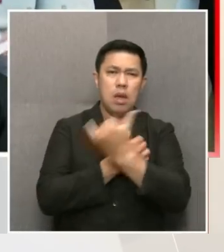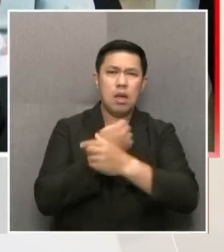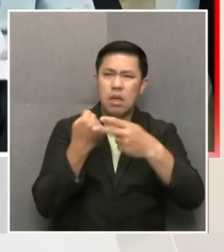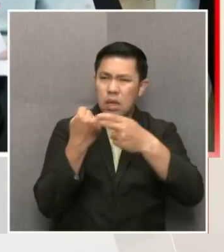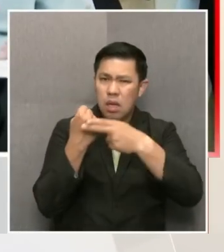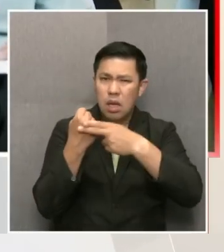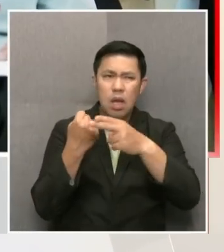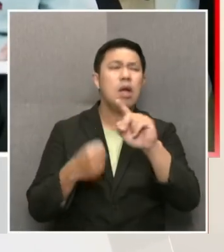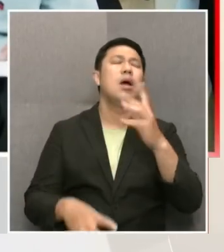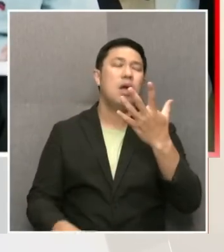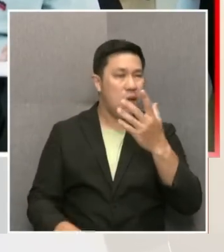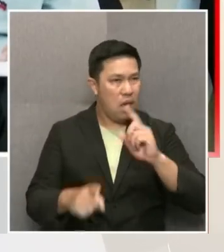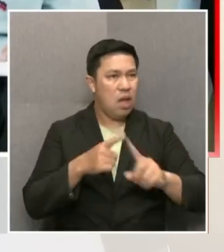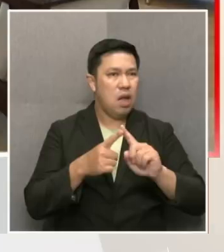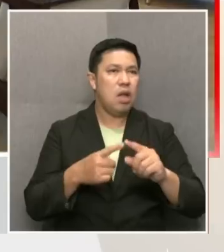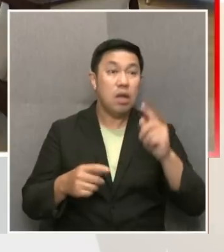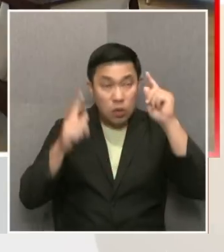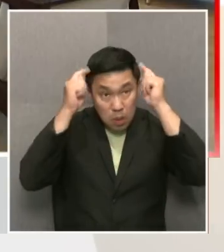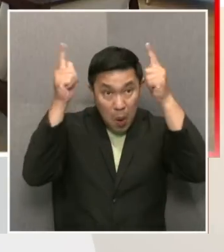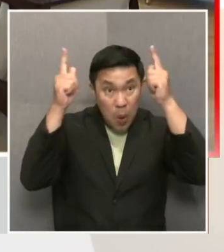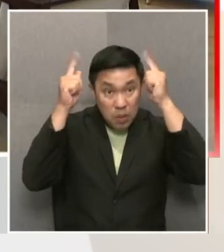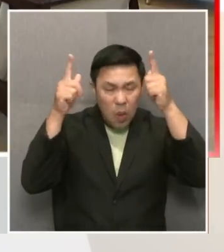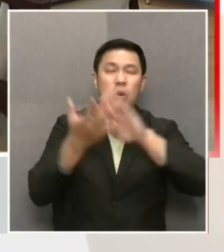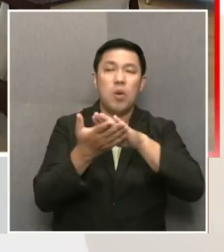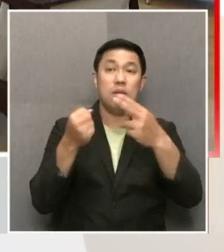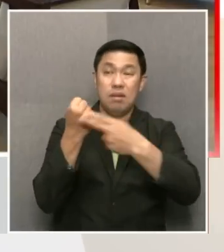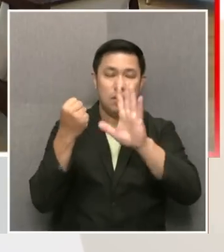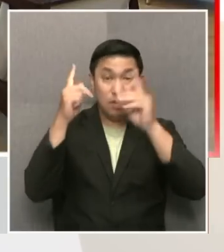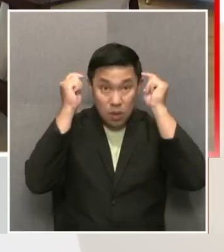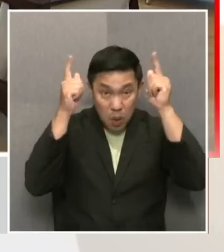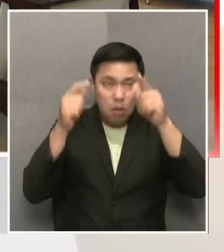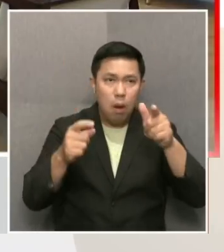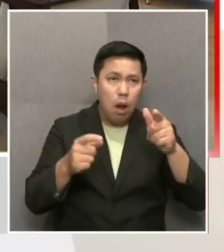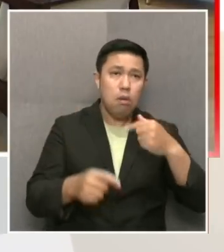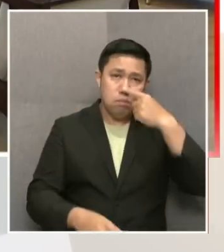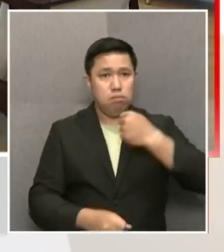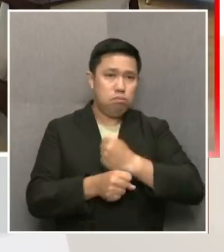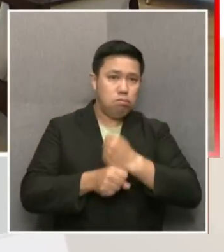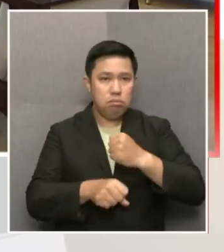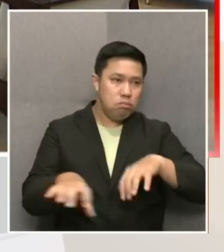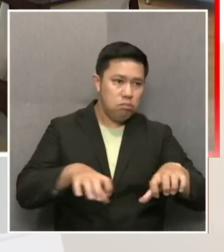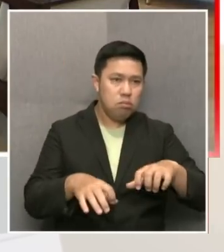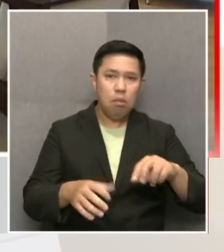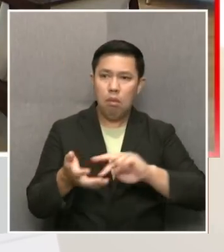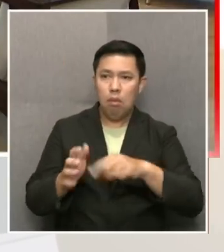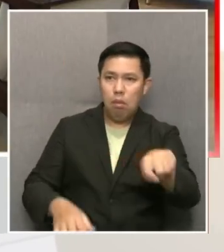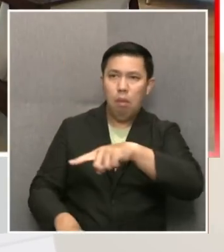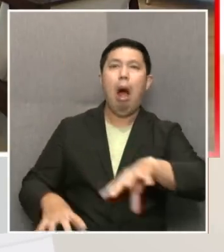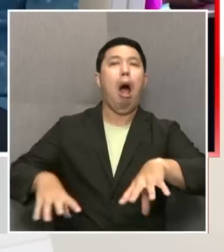มอร์เลสเต้ทั้งหมดเหล่านี้ทำให้เราเป็นผู้นำอย่างไม่เป็นทางการอยู่แล้วนะครับแล้วก็เป็นที่ยอมรับโดยที่ไม่